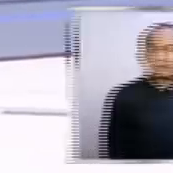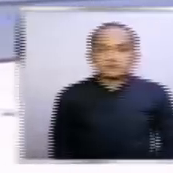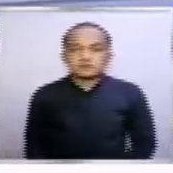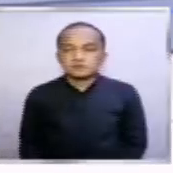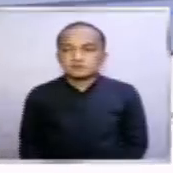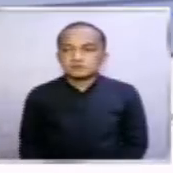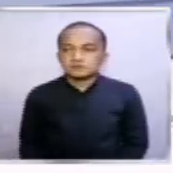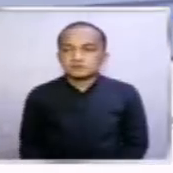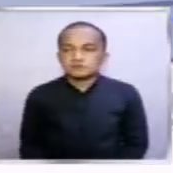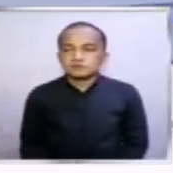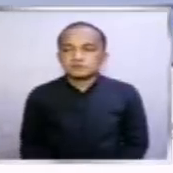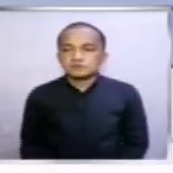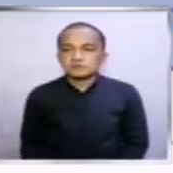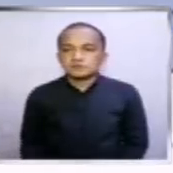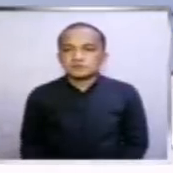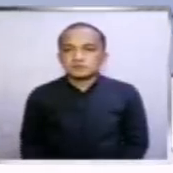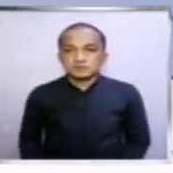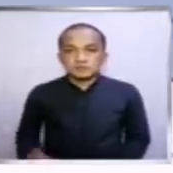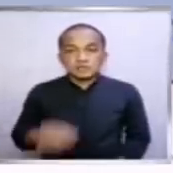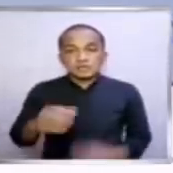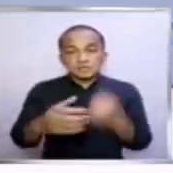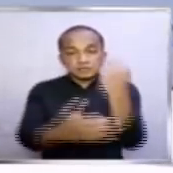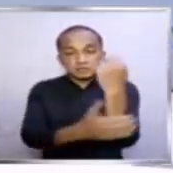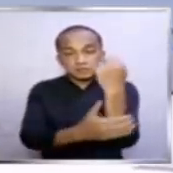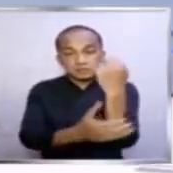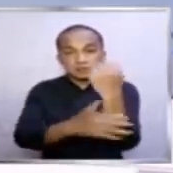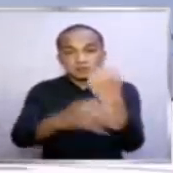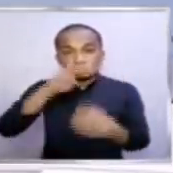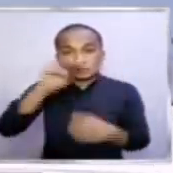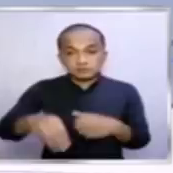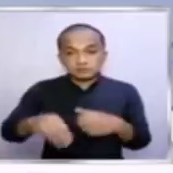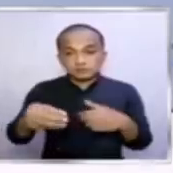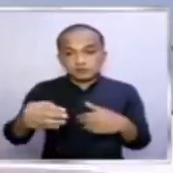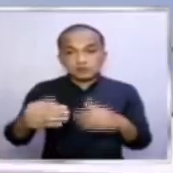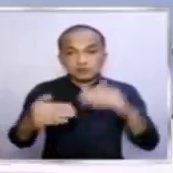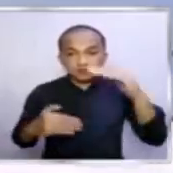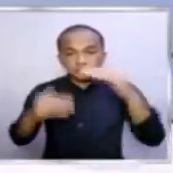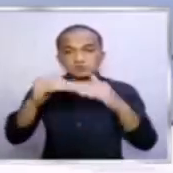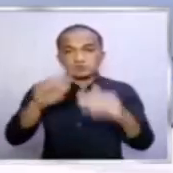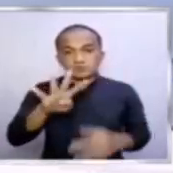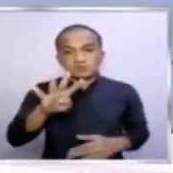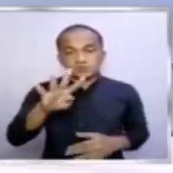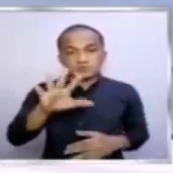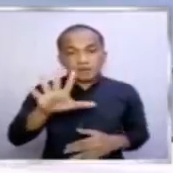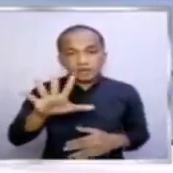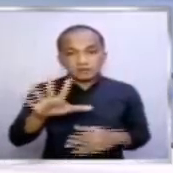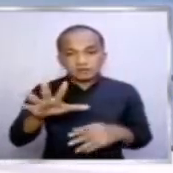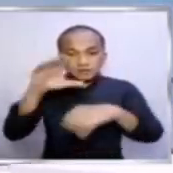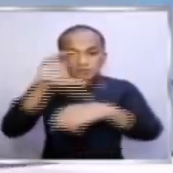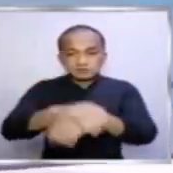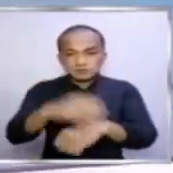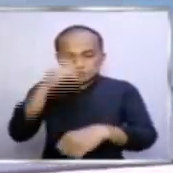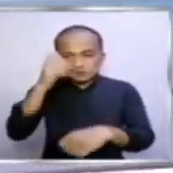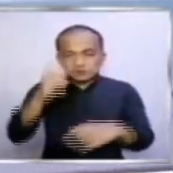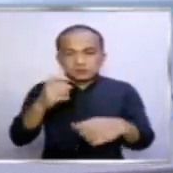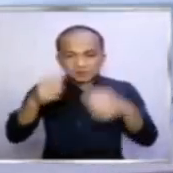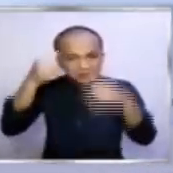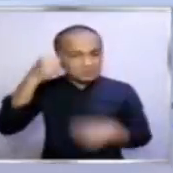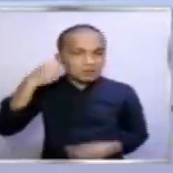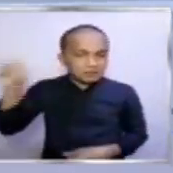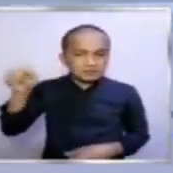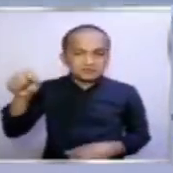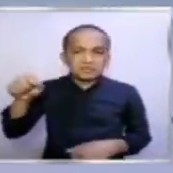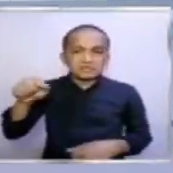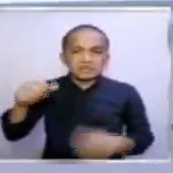Sa Sampaloc, Maynila, umabot na sa 65 ang naaresto dahil sa paglabag sa hard lockdown. Agad tuloy napuno ang